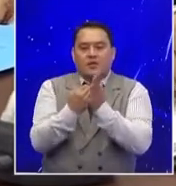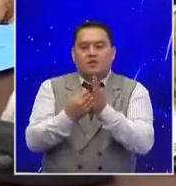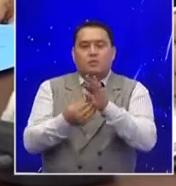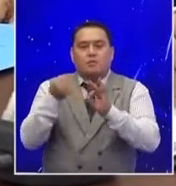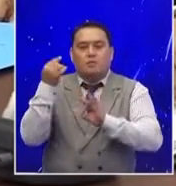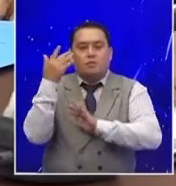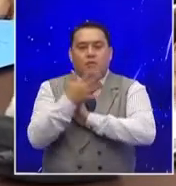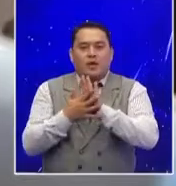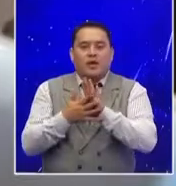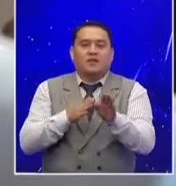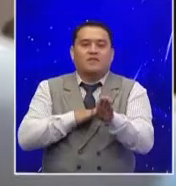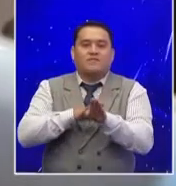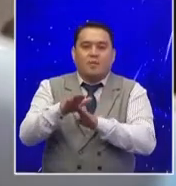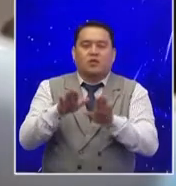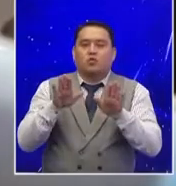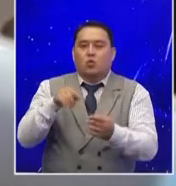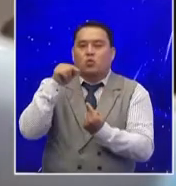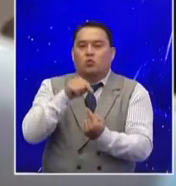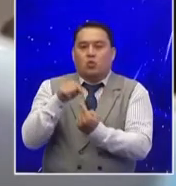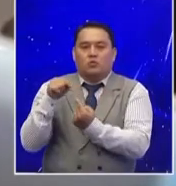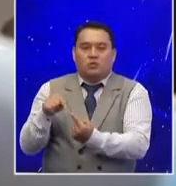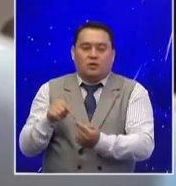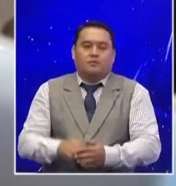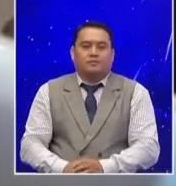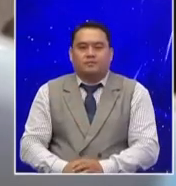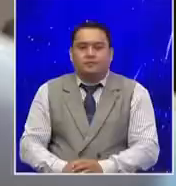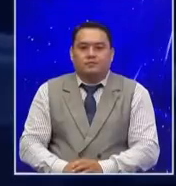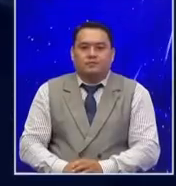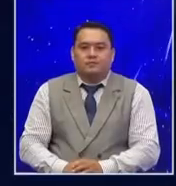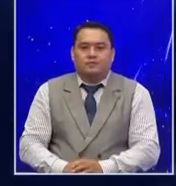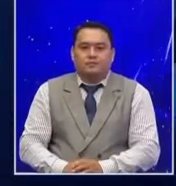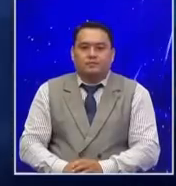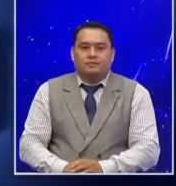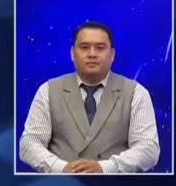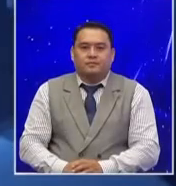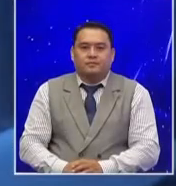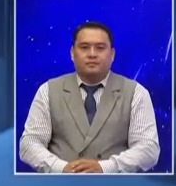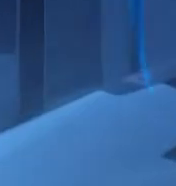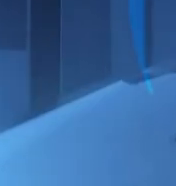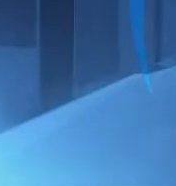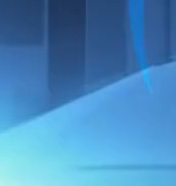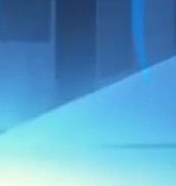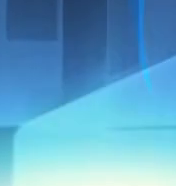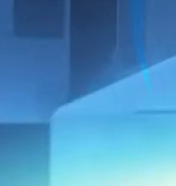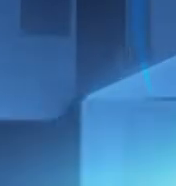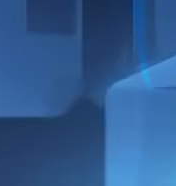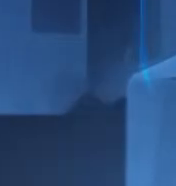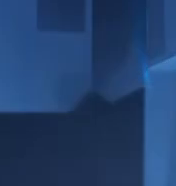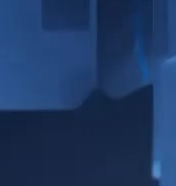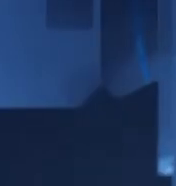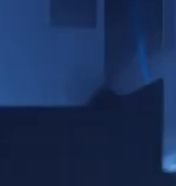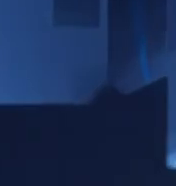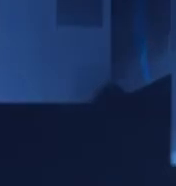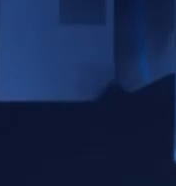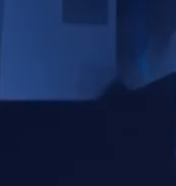изучаться детально и реализовываться точечно, резюмировал Амандык Баталов. Ануар Амангельдинов, Жасон Чингенже, телеканал